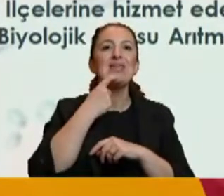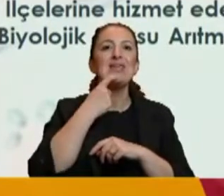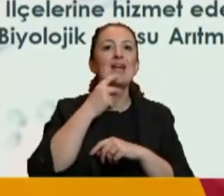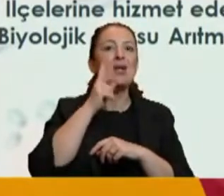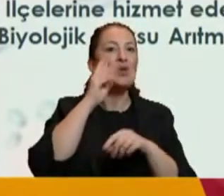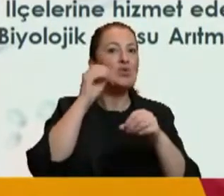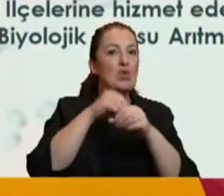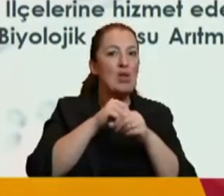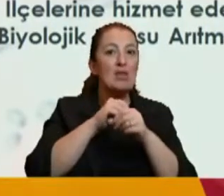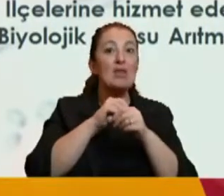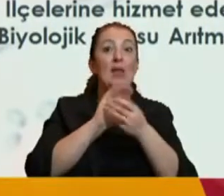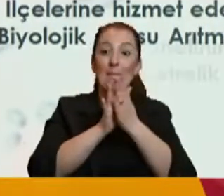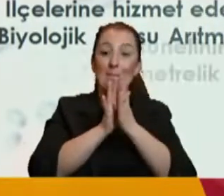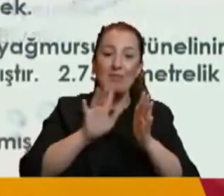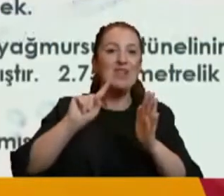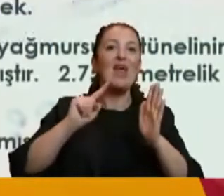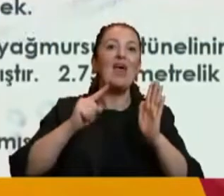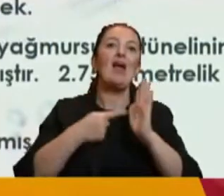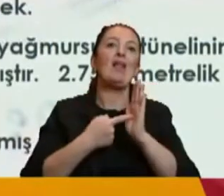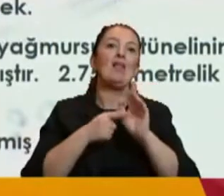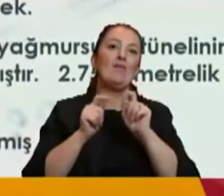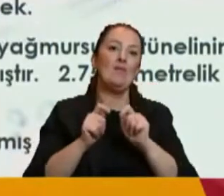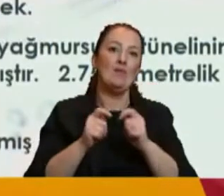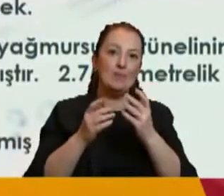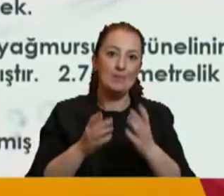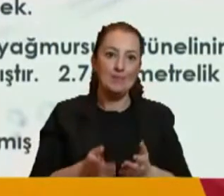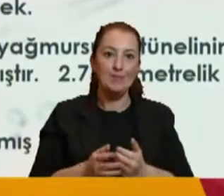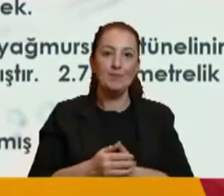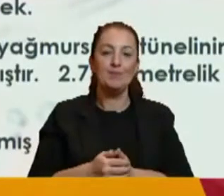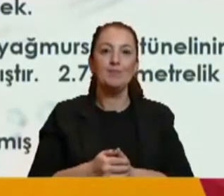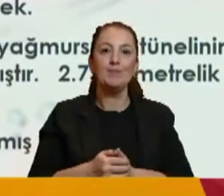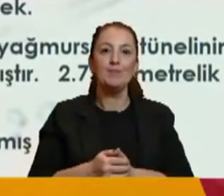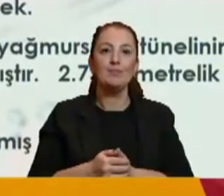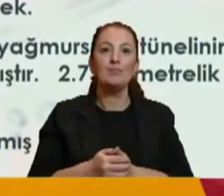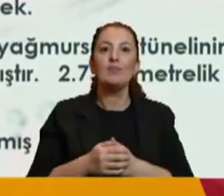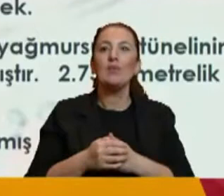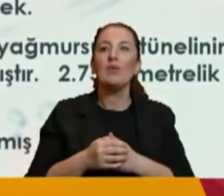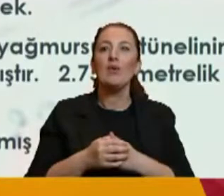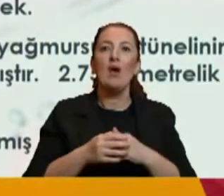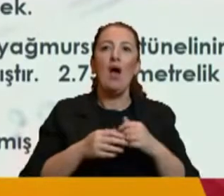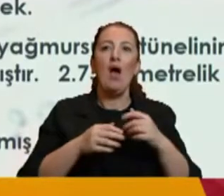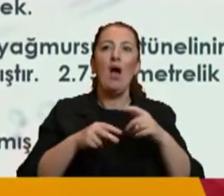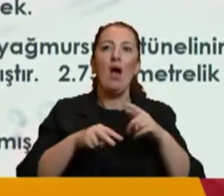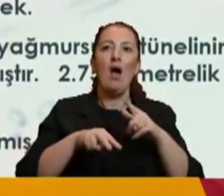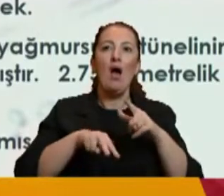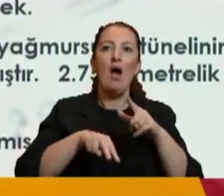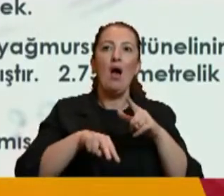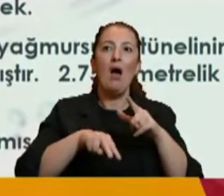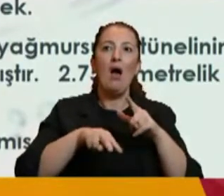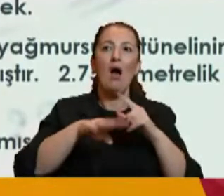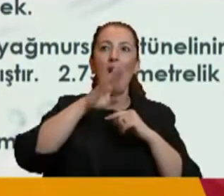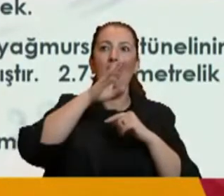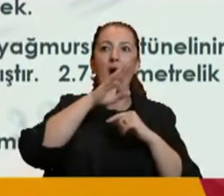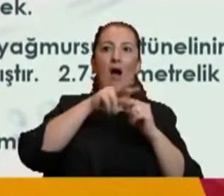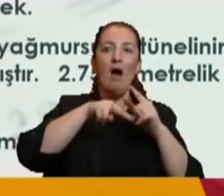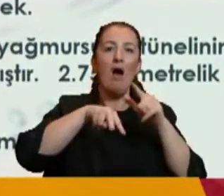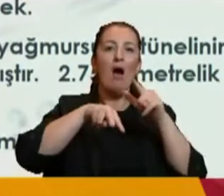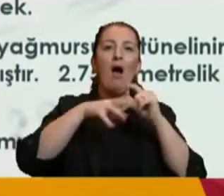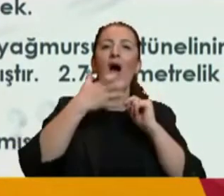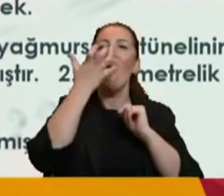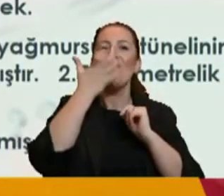tamamlanmasını hedefliyoruz bu hayvanı deri yağmur suyu tüleri Bunun